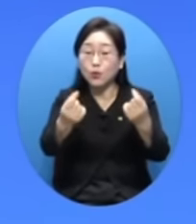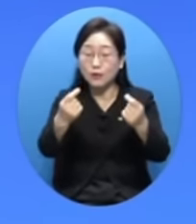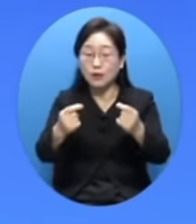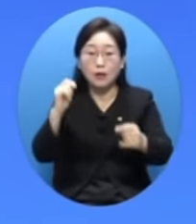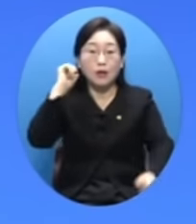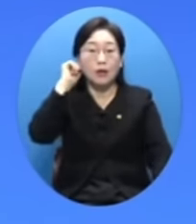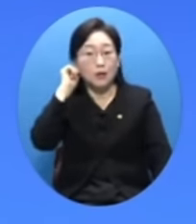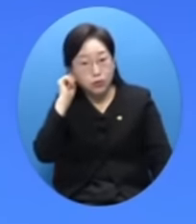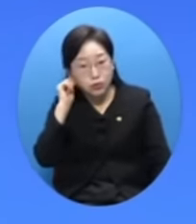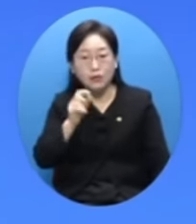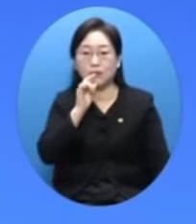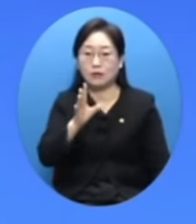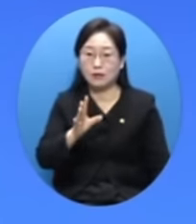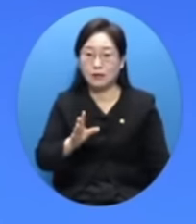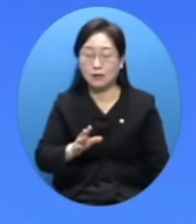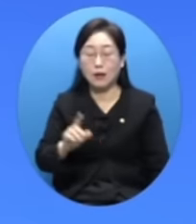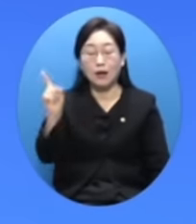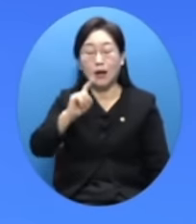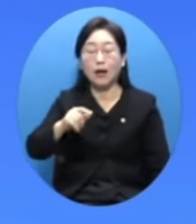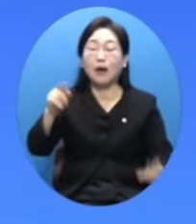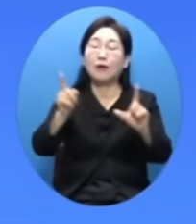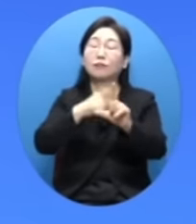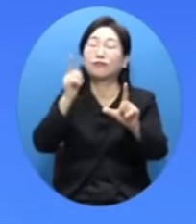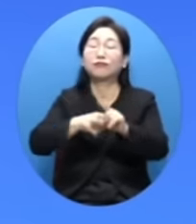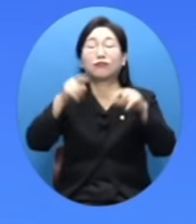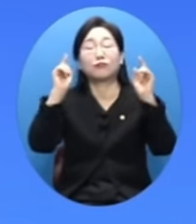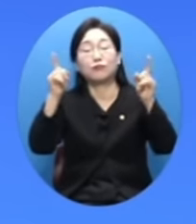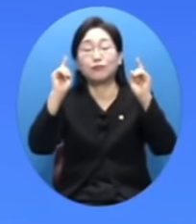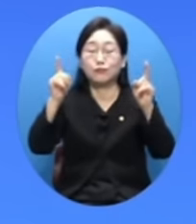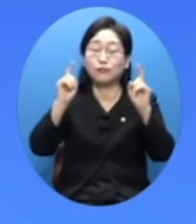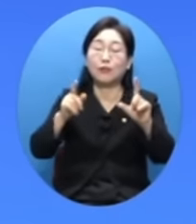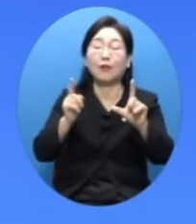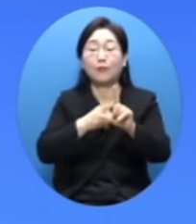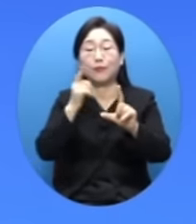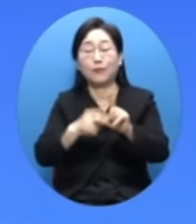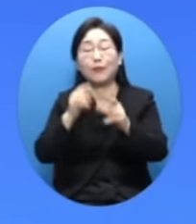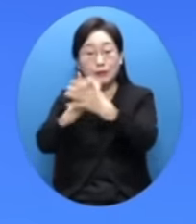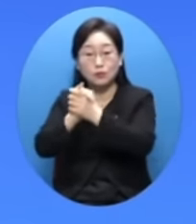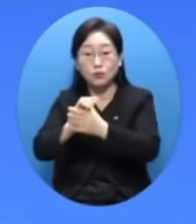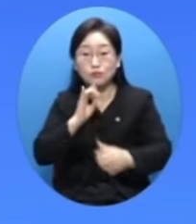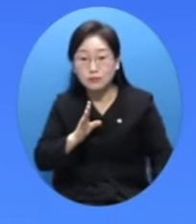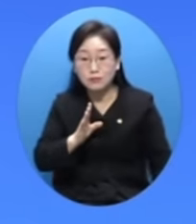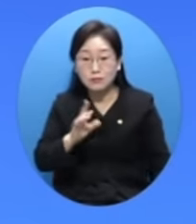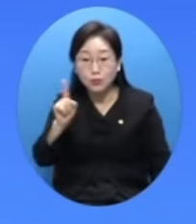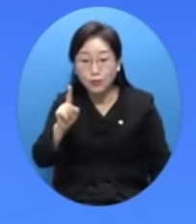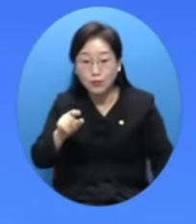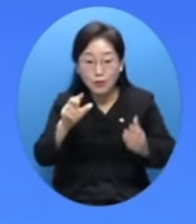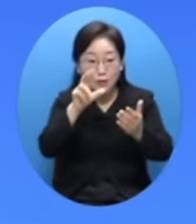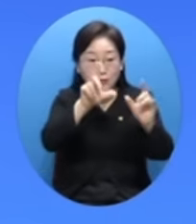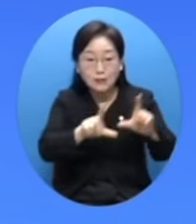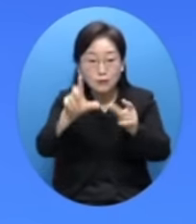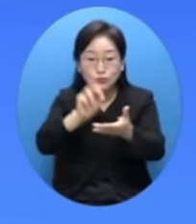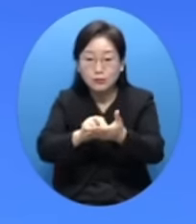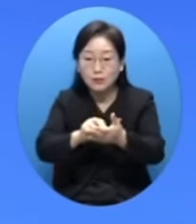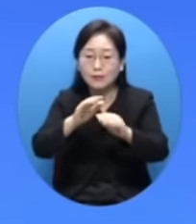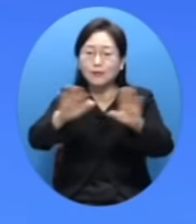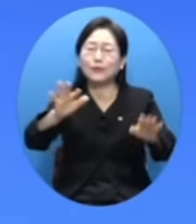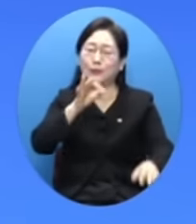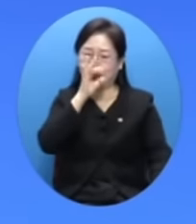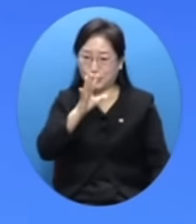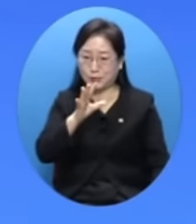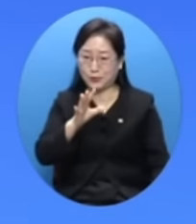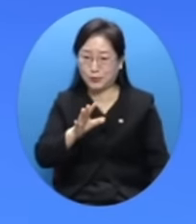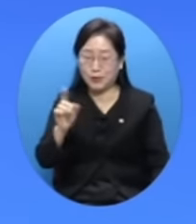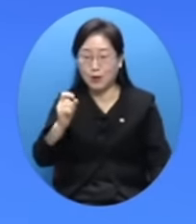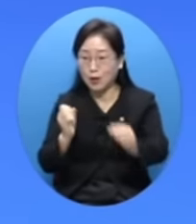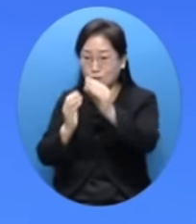치우치면 안 됩니다 아무것도 안 하고 그냥 산에 올라서 기도만 하고 있으면 그 삶에 문제를 해결할 수가 없는 것입니다 무엇